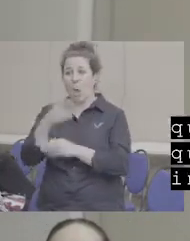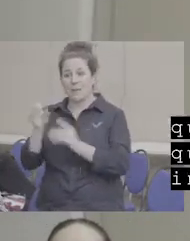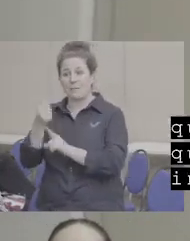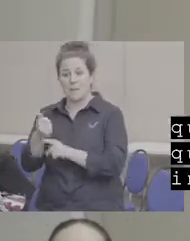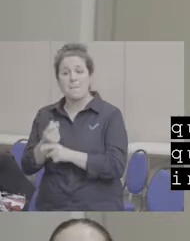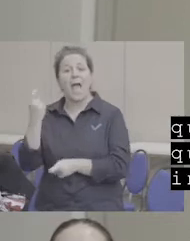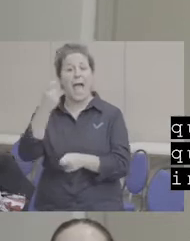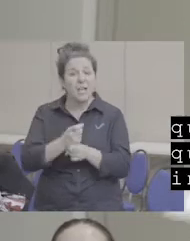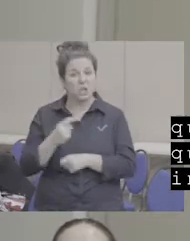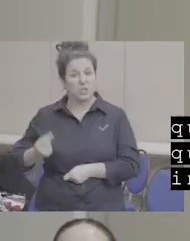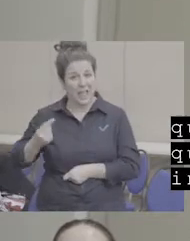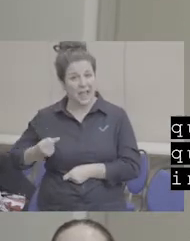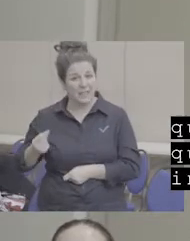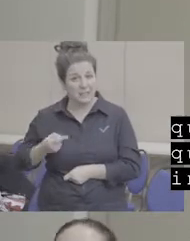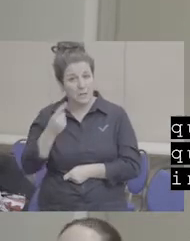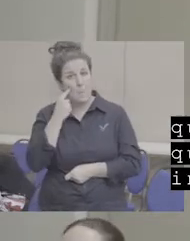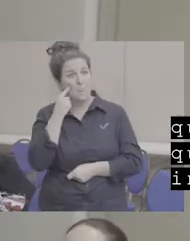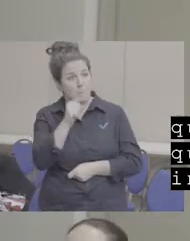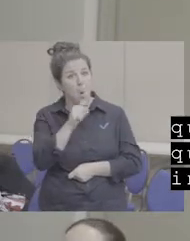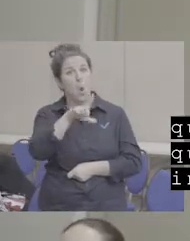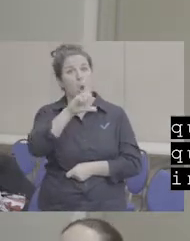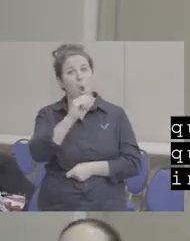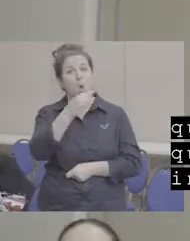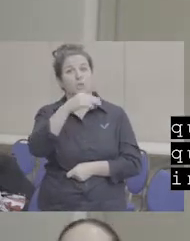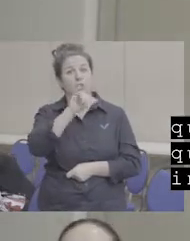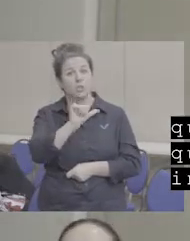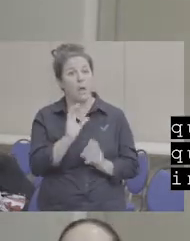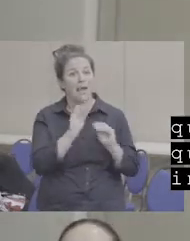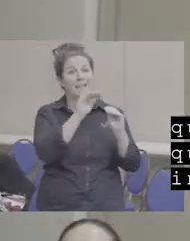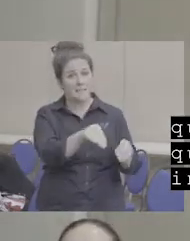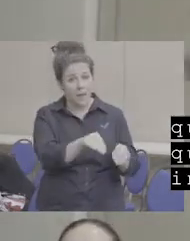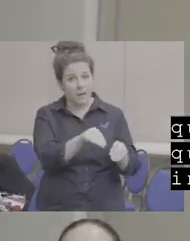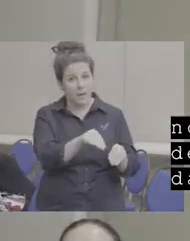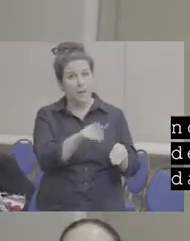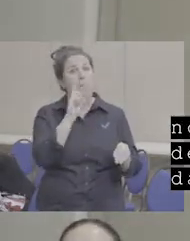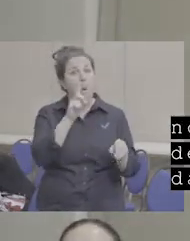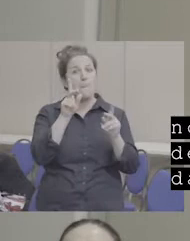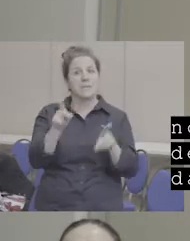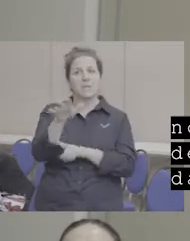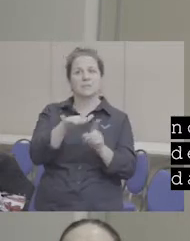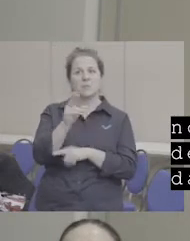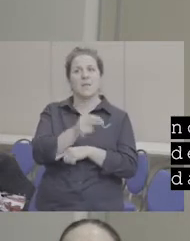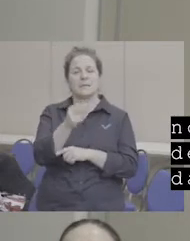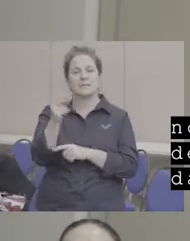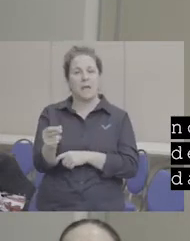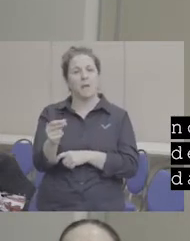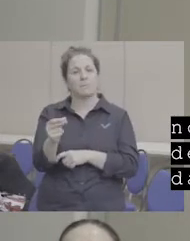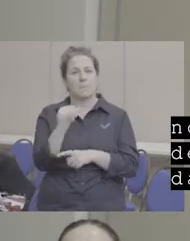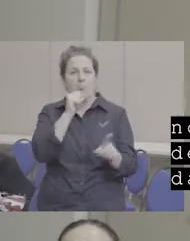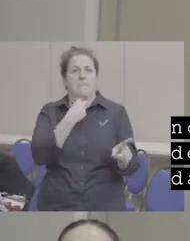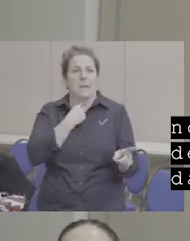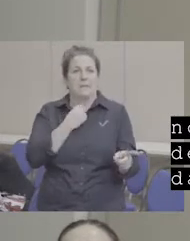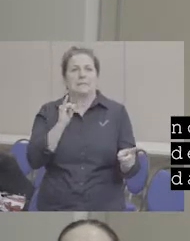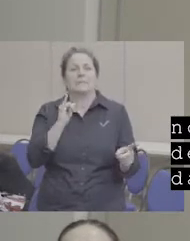qui a acheté la génératrice pour que Logia puisse l'installer, pour que nos personnes en situation c'est d'handicap ne